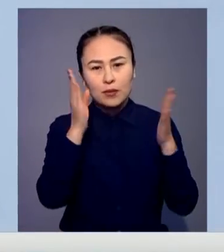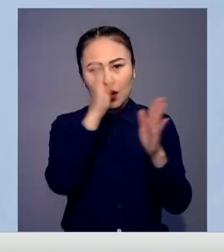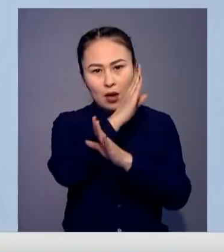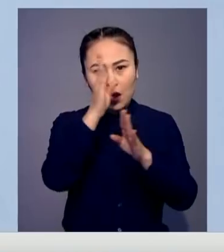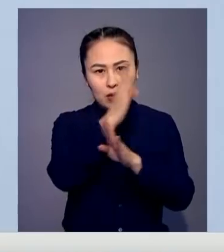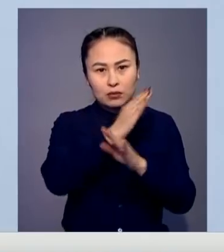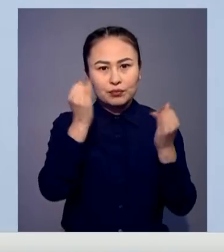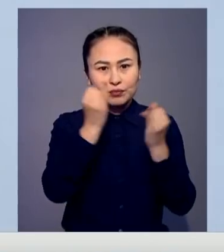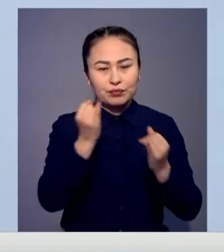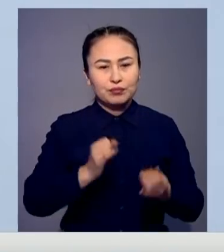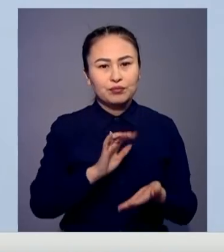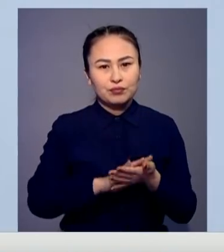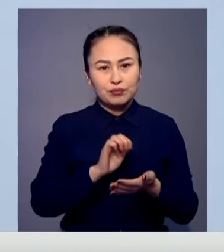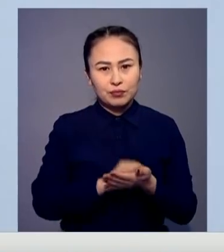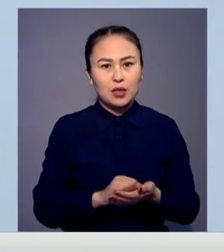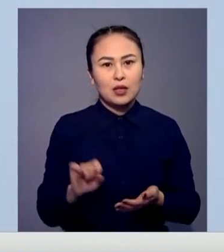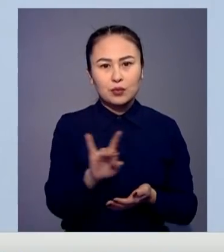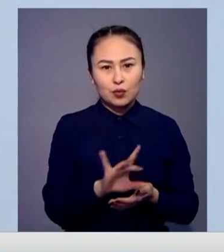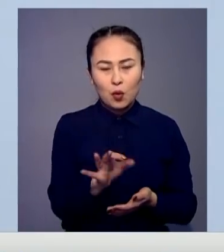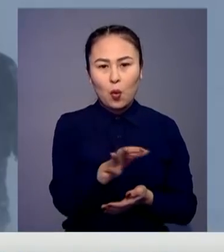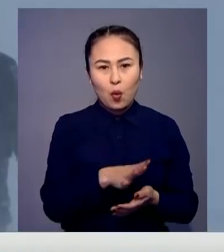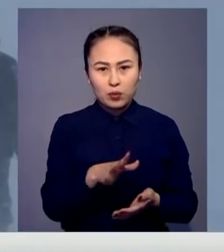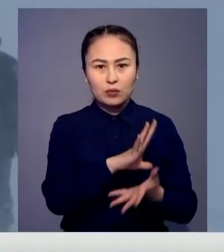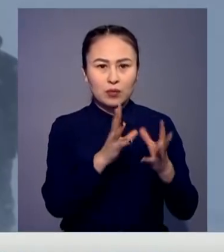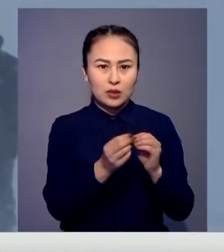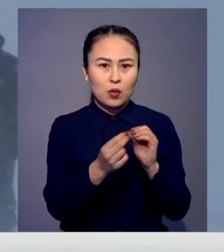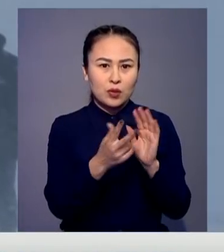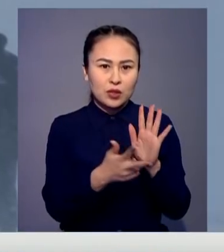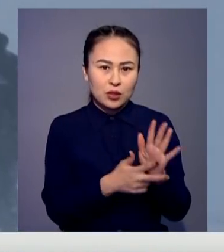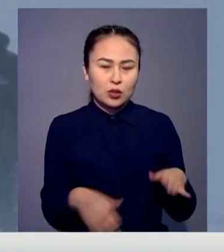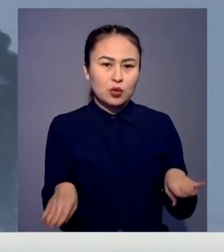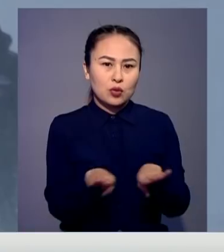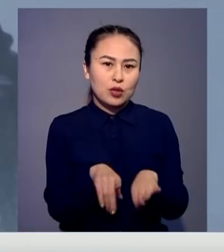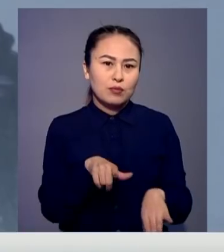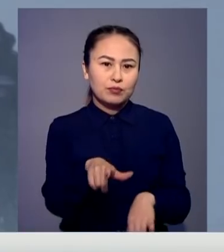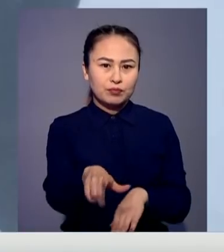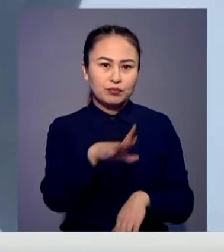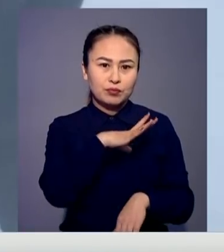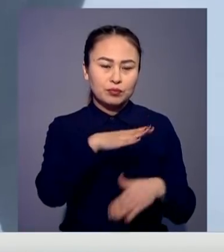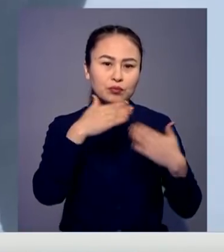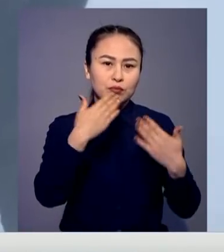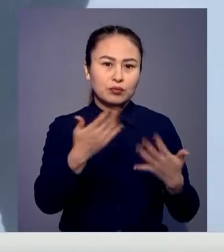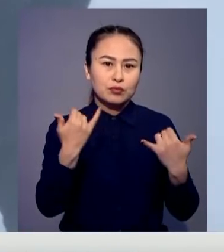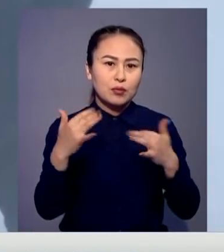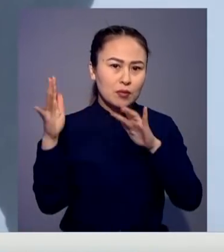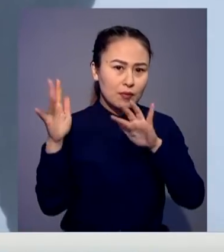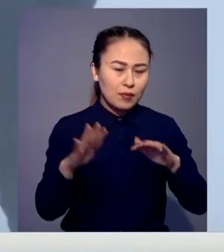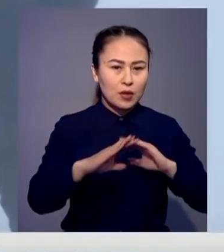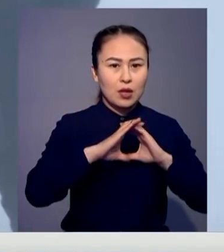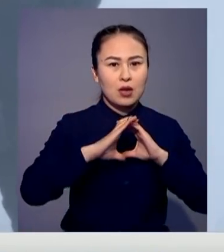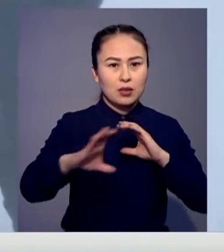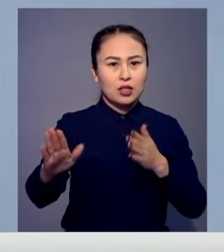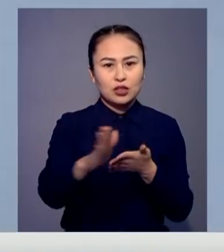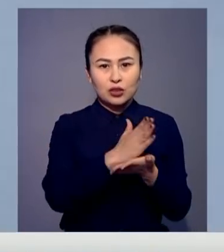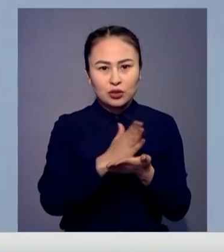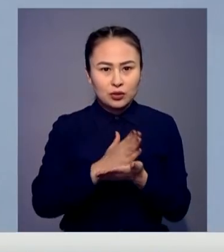Аймақтағы орайының күрт бұзылуынан күнігіше республикалық және облыстық маңызға ие 18 жол жабылды. Бүгін олар қалың қардан